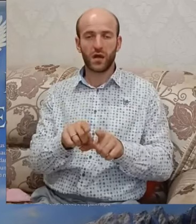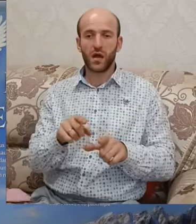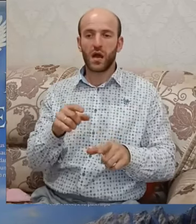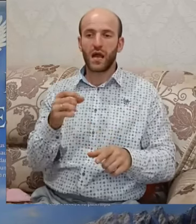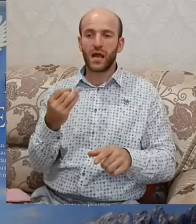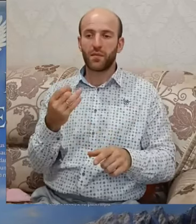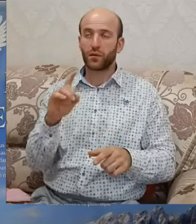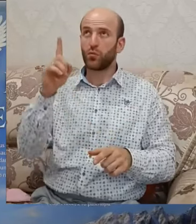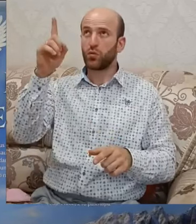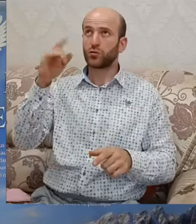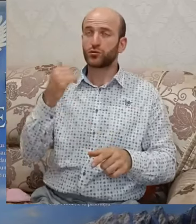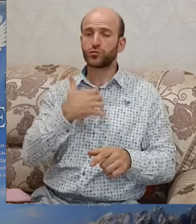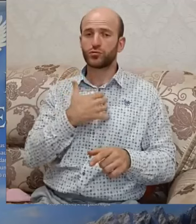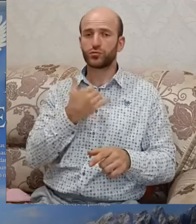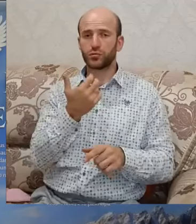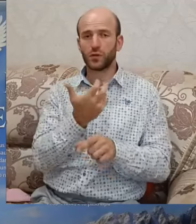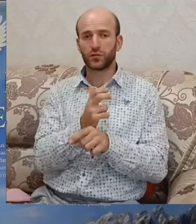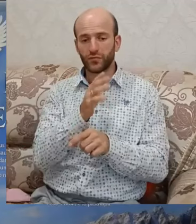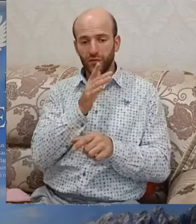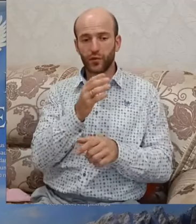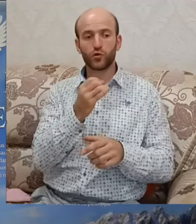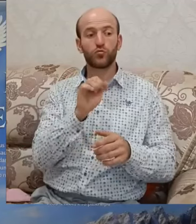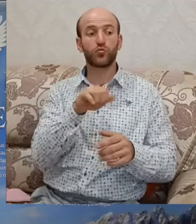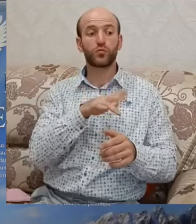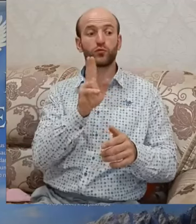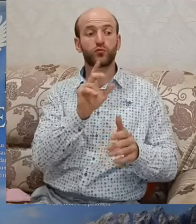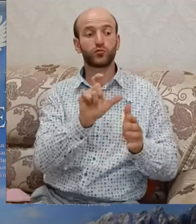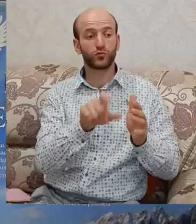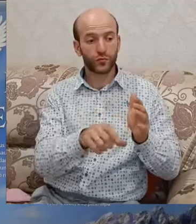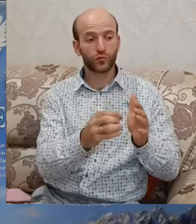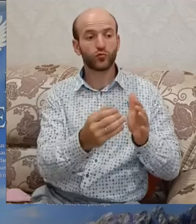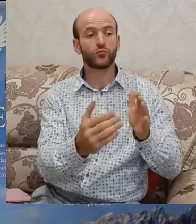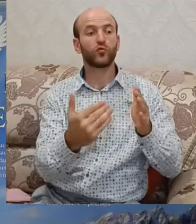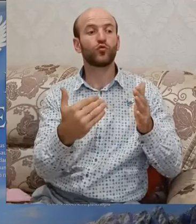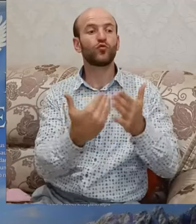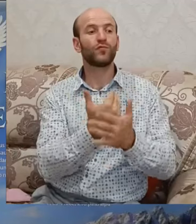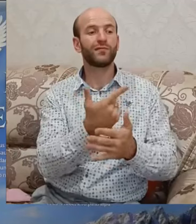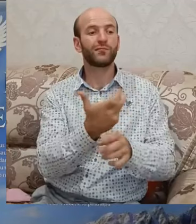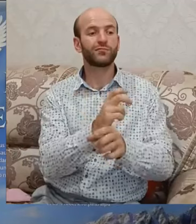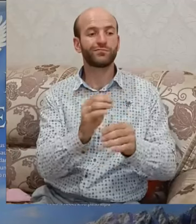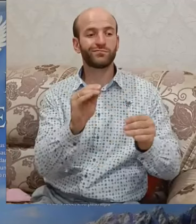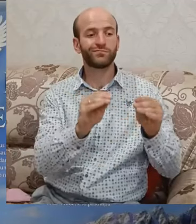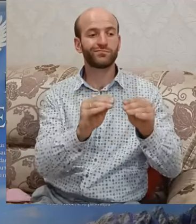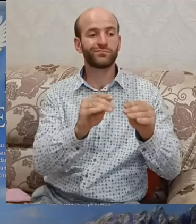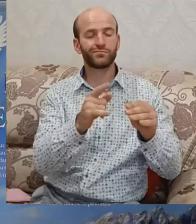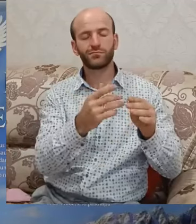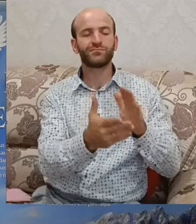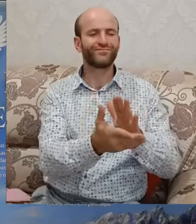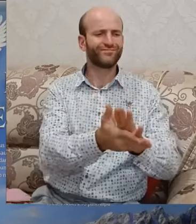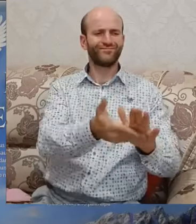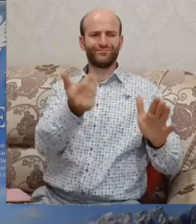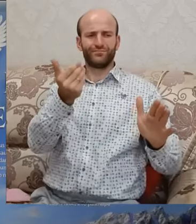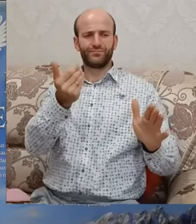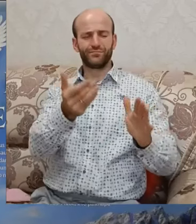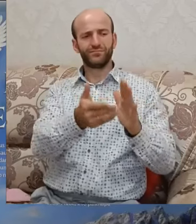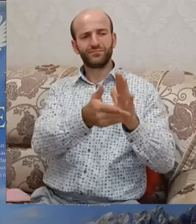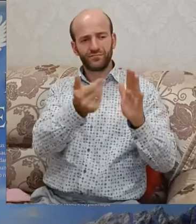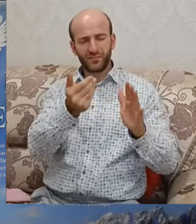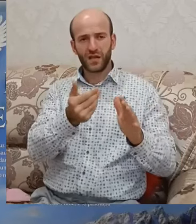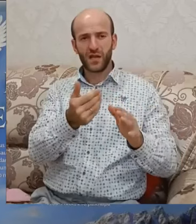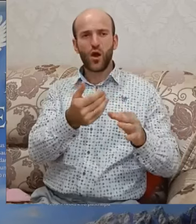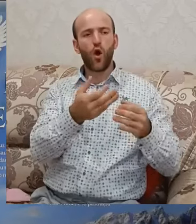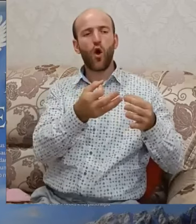maistu. Божий ген никогда не будет питаться каким-то какой-то странной пищей. Jis maitinsis gyvąja duona. Он будет питаться живым хлебом. Jeigu Viešpats